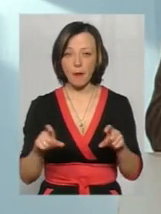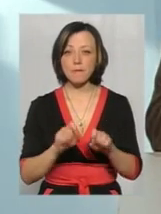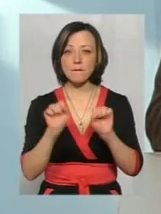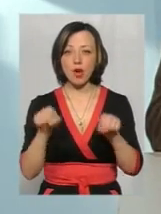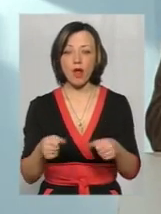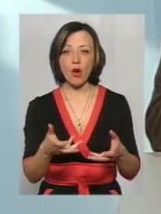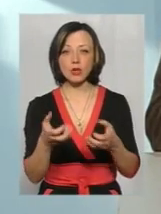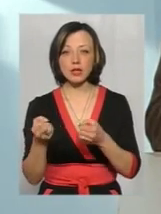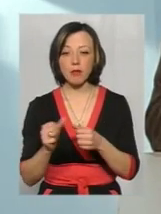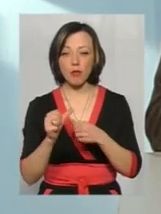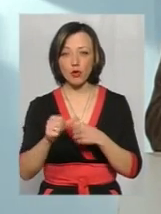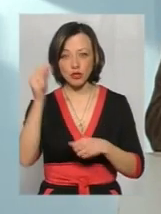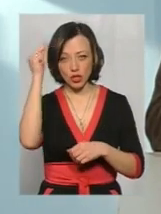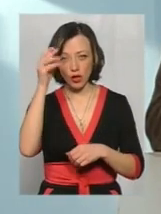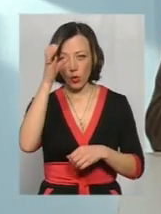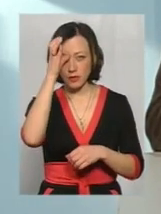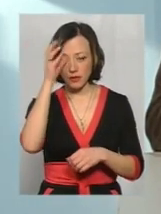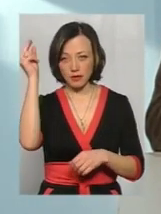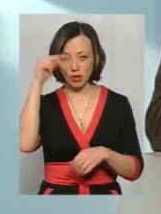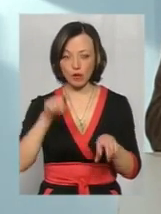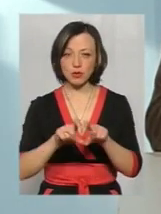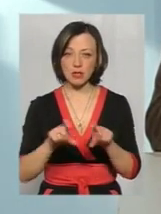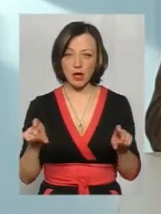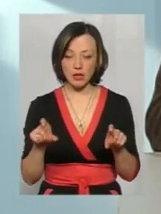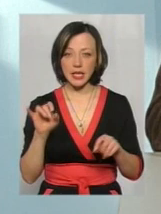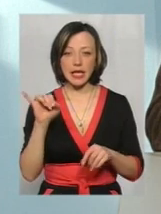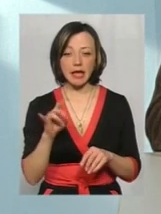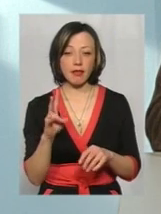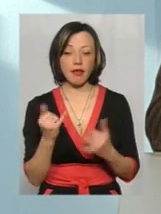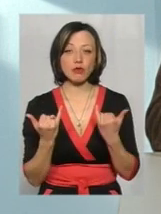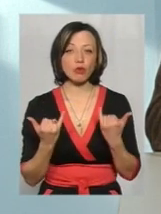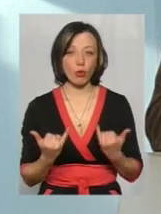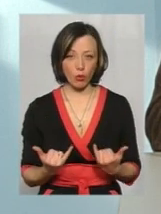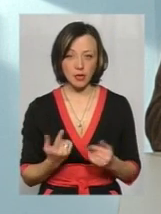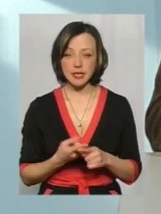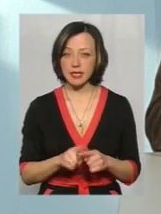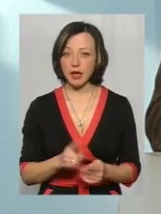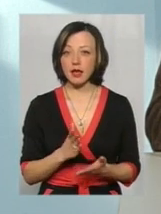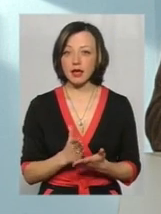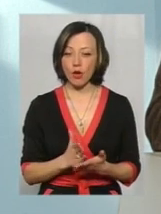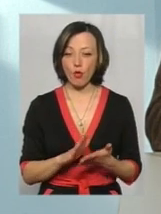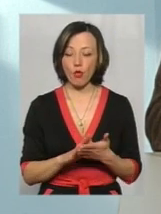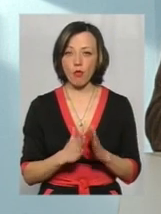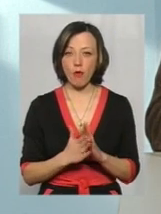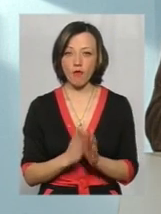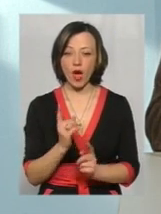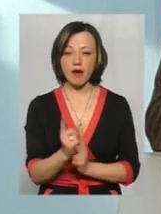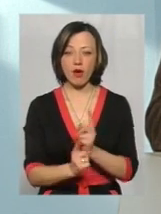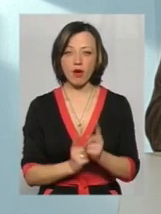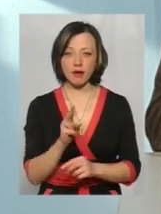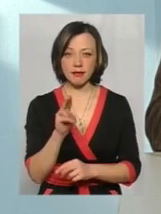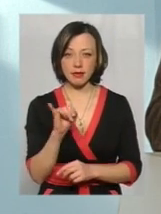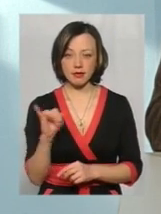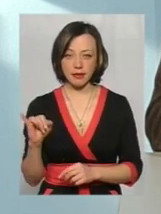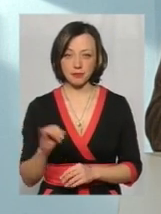могла отримати позашкільну освіту у навчальному закладі. І на сьогодні це є умовою реорганізації. Ви